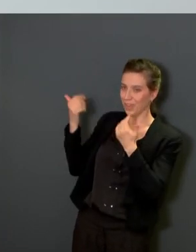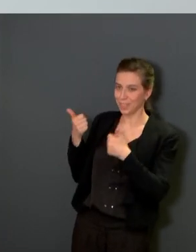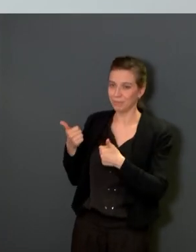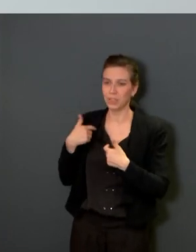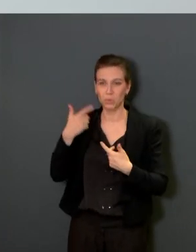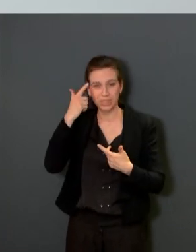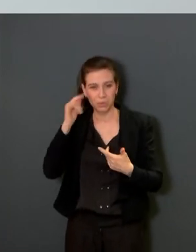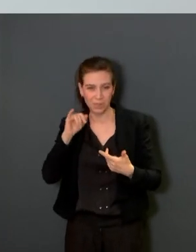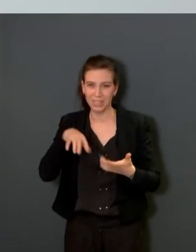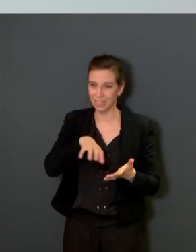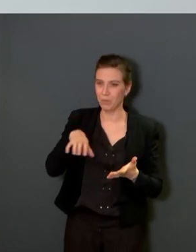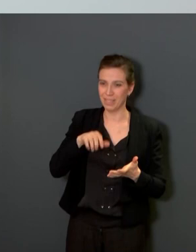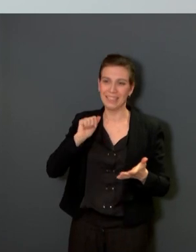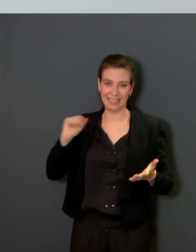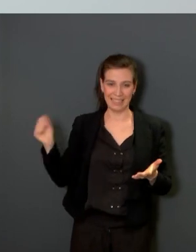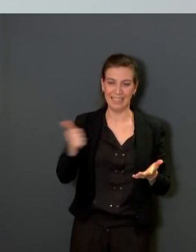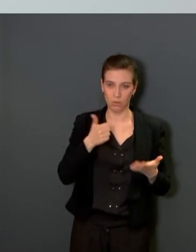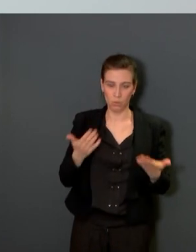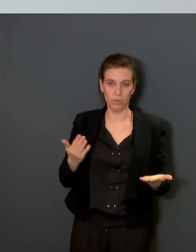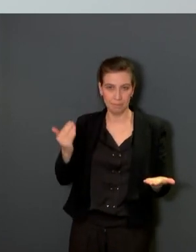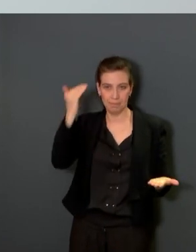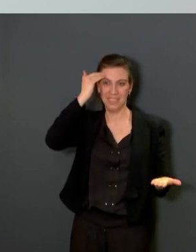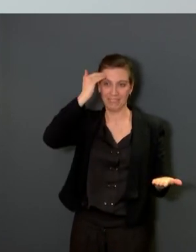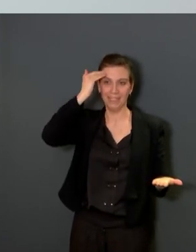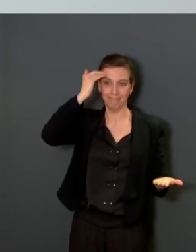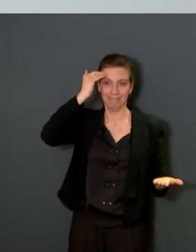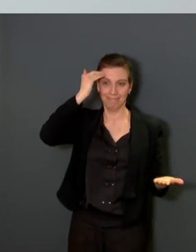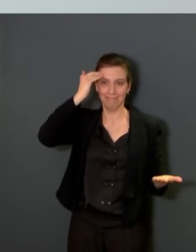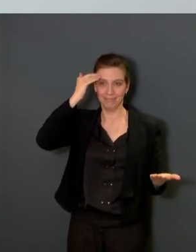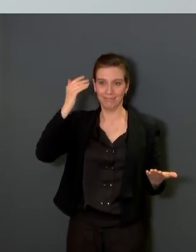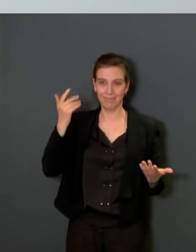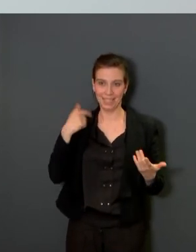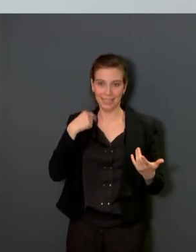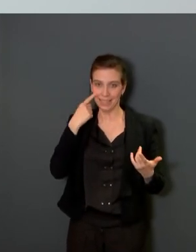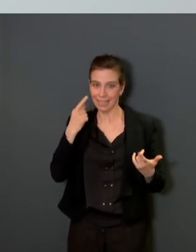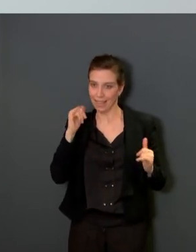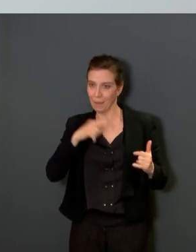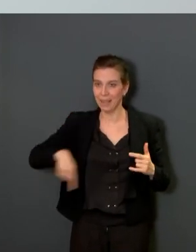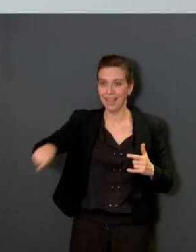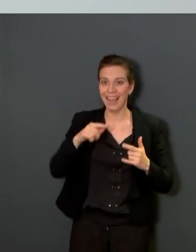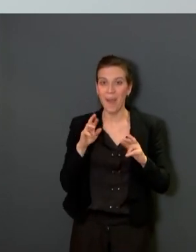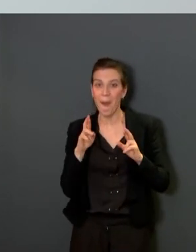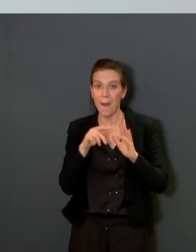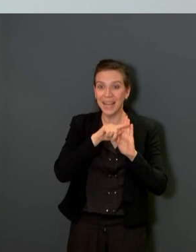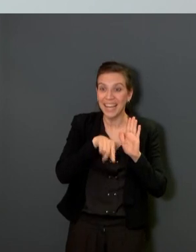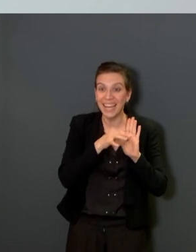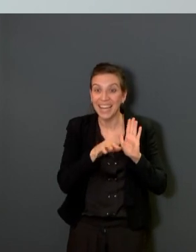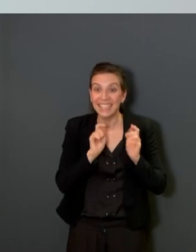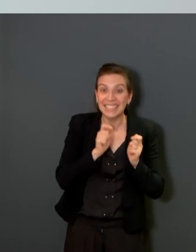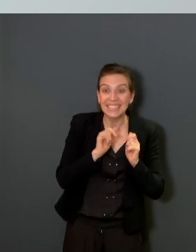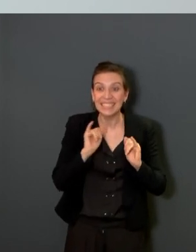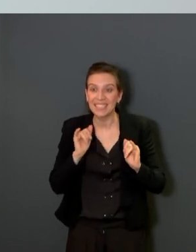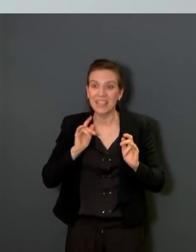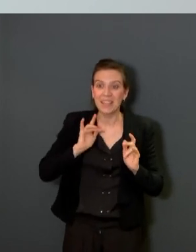heel goed beseffen dat er een zekere verwachting was bij de bevolking vandaag om toch een begin van heel voorzichtige